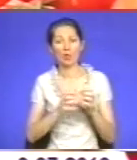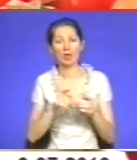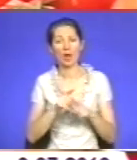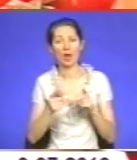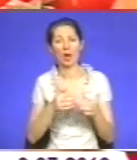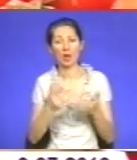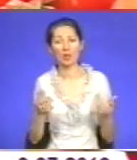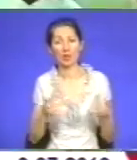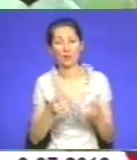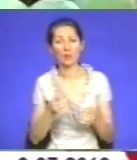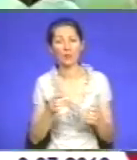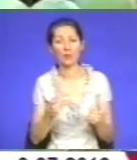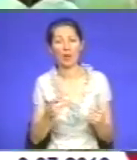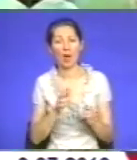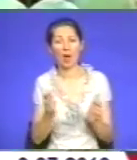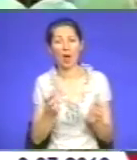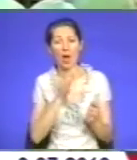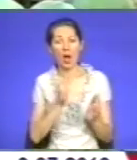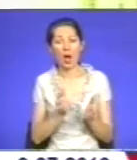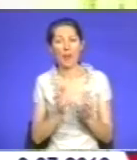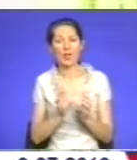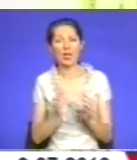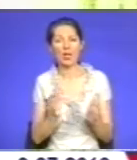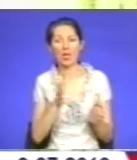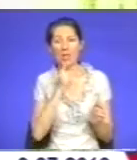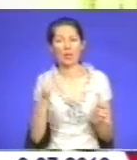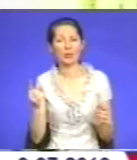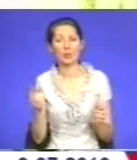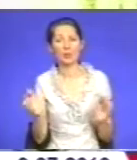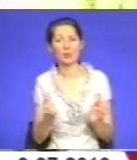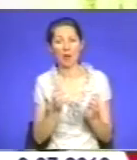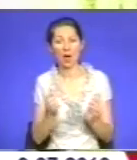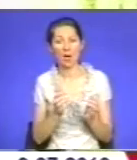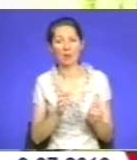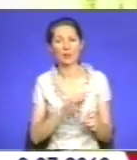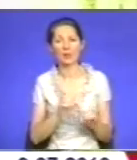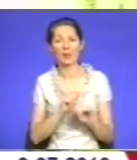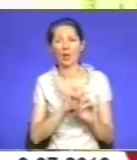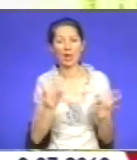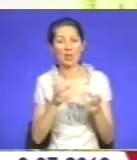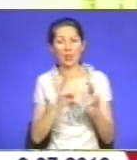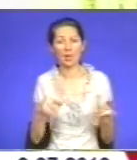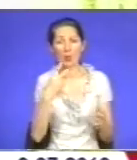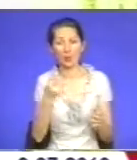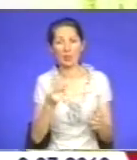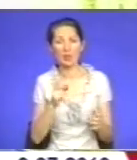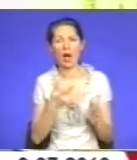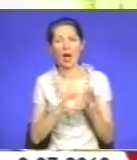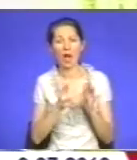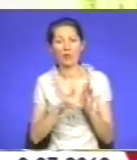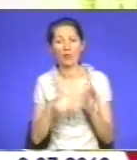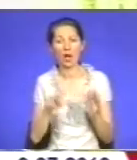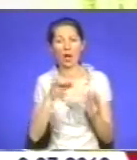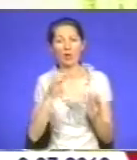Найбільше суперечок викликають швидкоспілі фрукти. Ні в якому разі не потрібно спокушатися на ті кавуни єдині, які вже продаються в